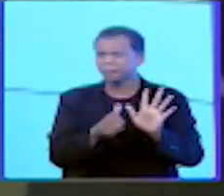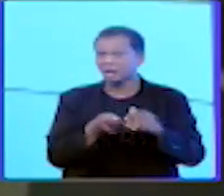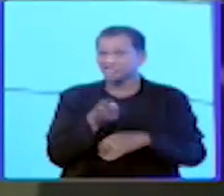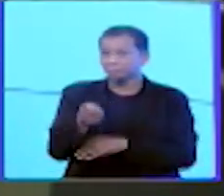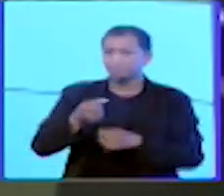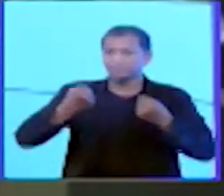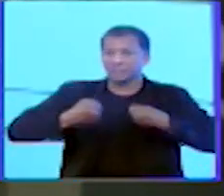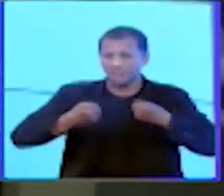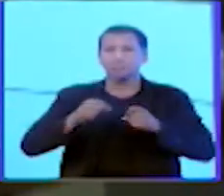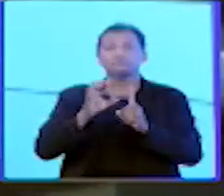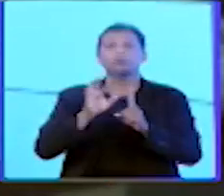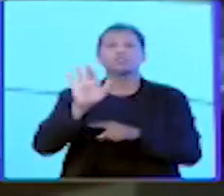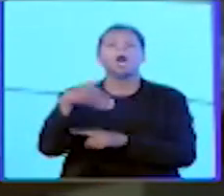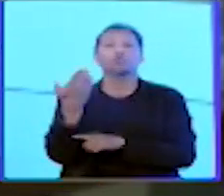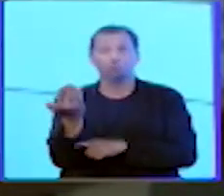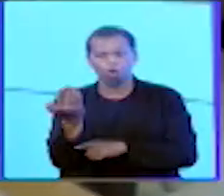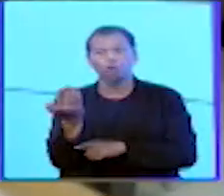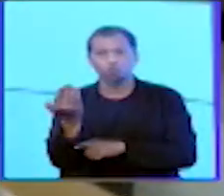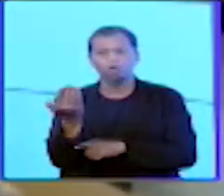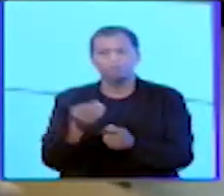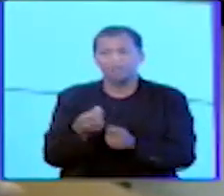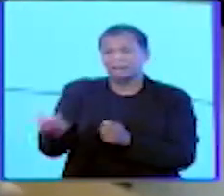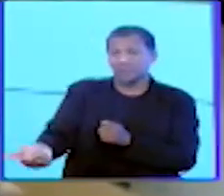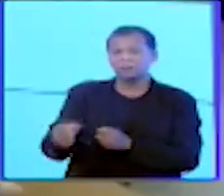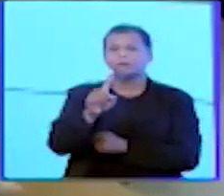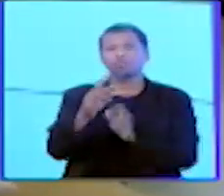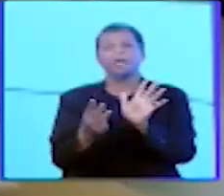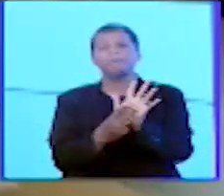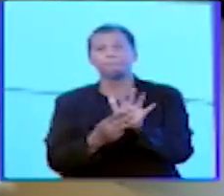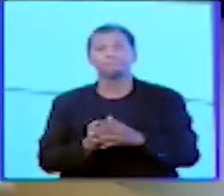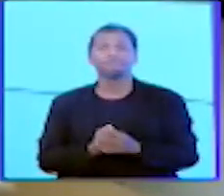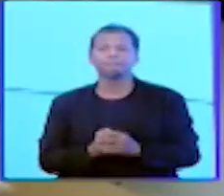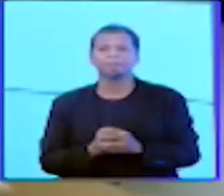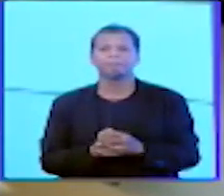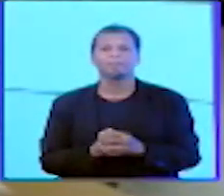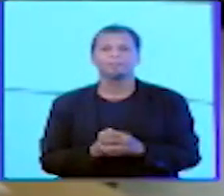Rp1 miliar. Dari Pandeglang, Banten, tim kontributor iNews melaporkan.